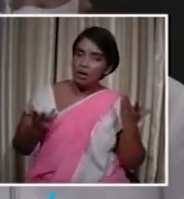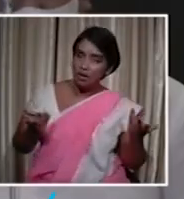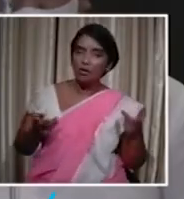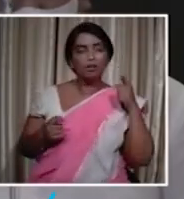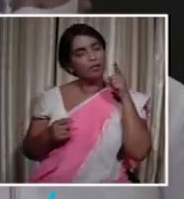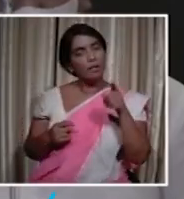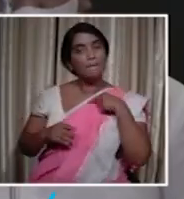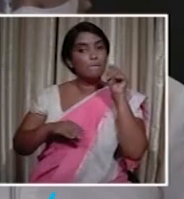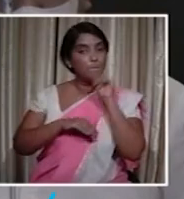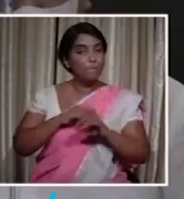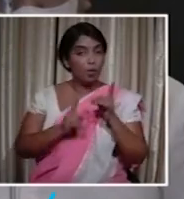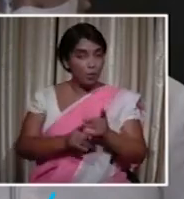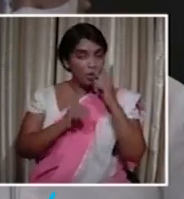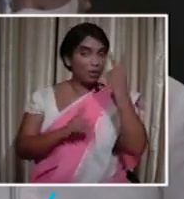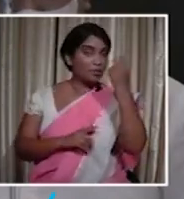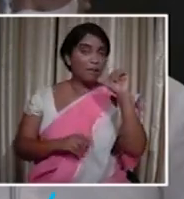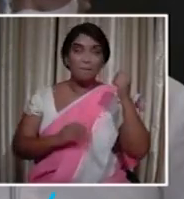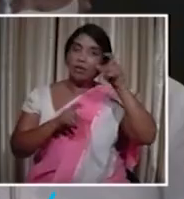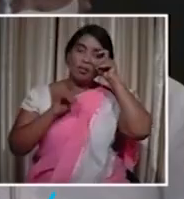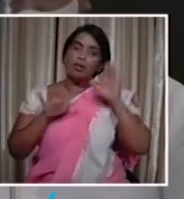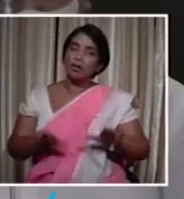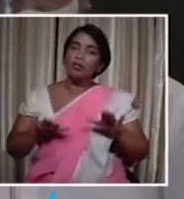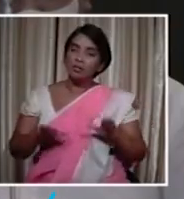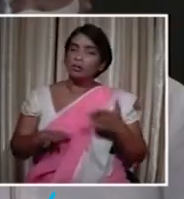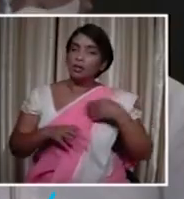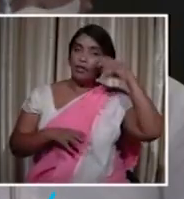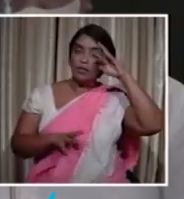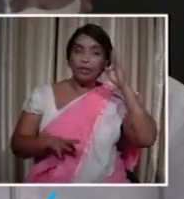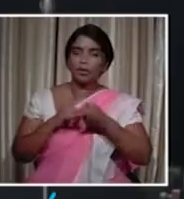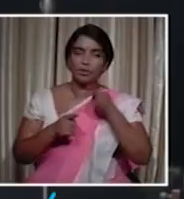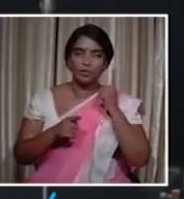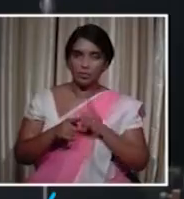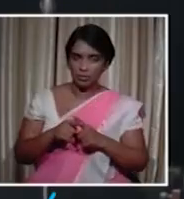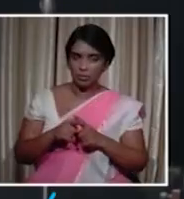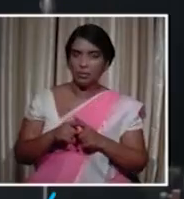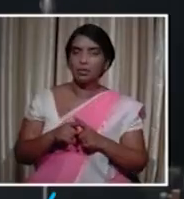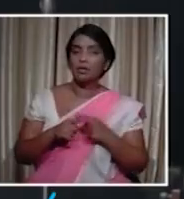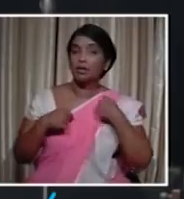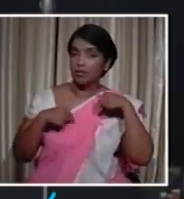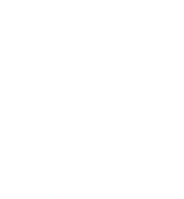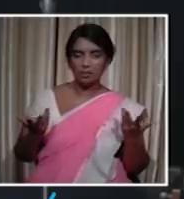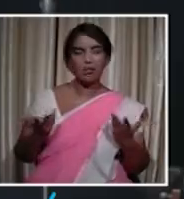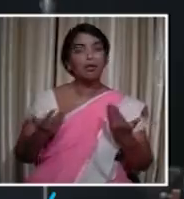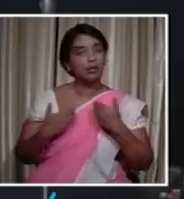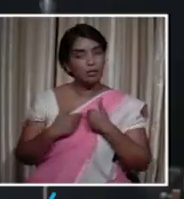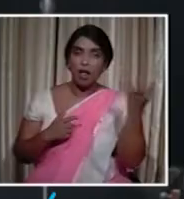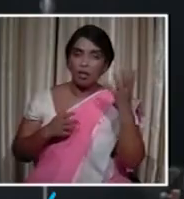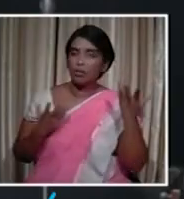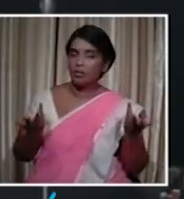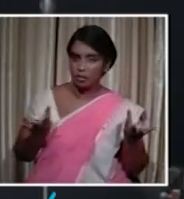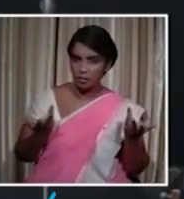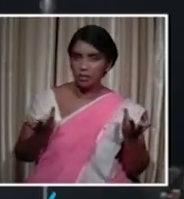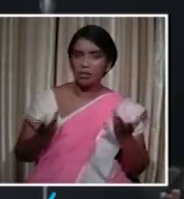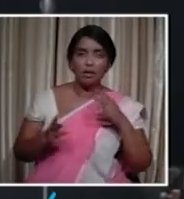ඔවුන්ගේ ප්ලෑන් එක අනුව ගියොත් අපිට 2050 වෙනකම් බලාගෙන ඉන්න වෙනවා. මේ විදුලි ජන පද්ධතිය ක්‍රියාත්මක කරන්න. අපිට අද ඉන්ධන නැහැ. ගල් ලඟුරු නැහැ.